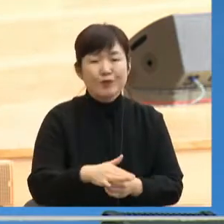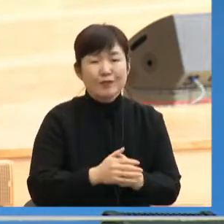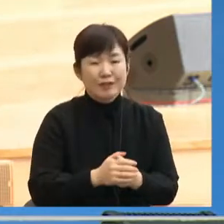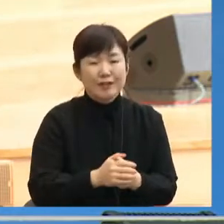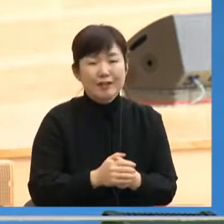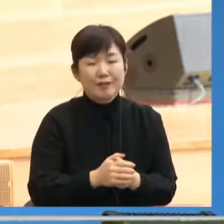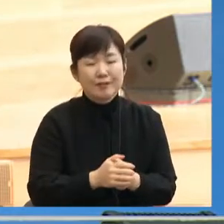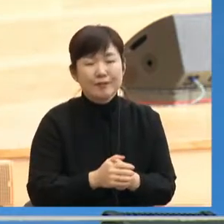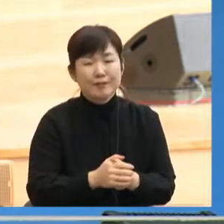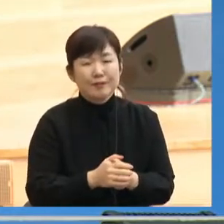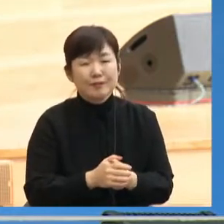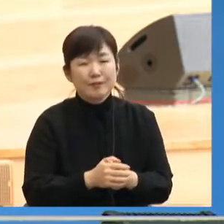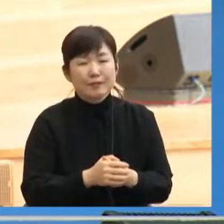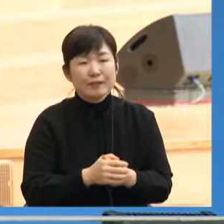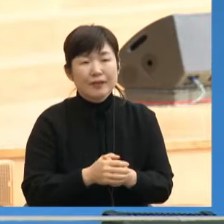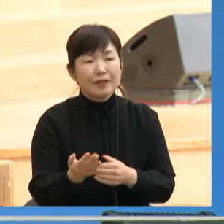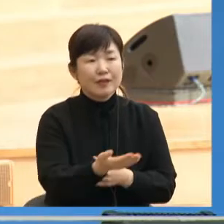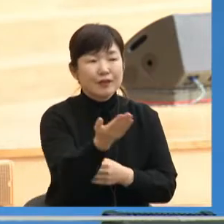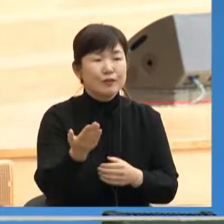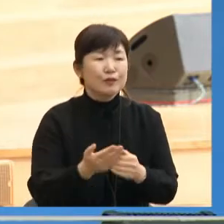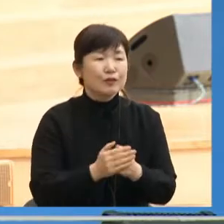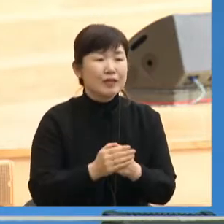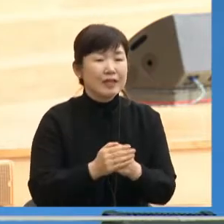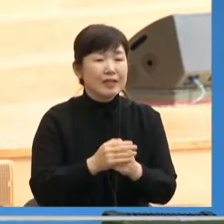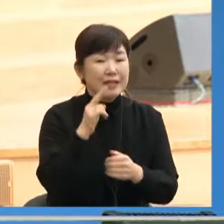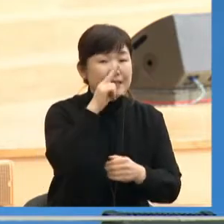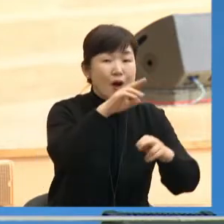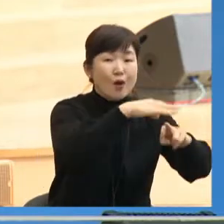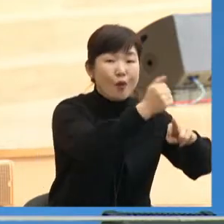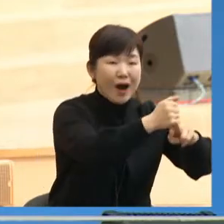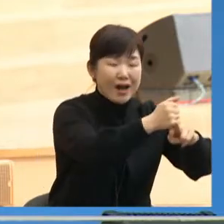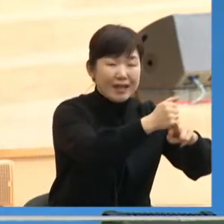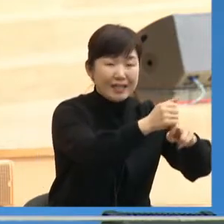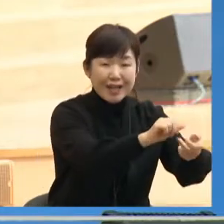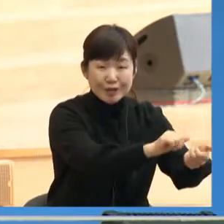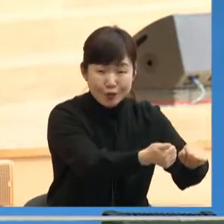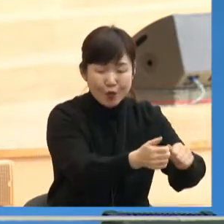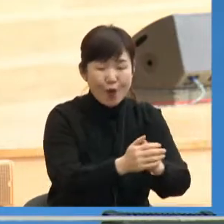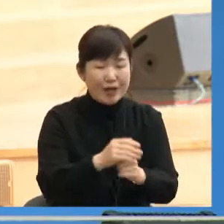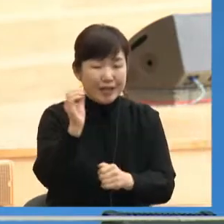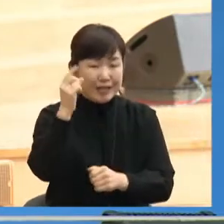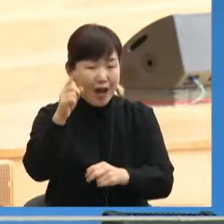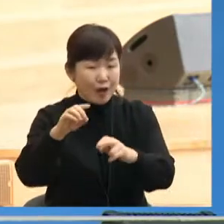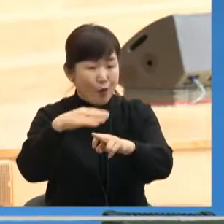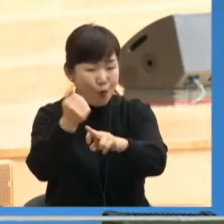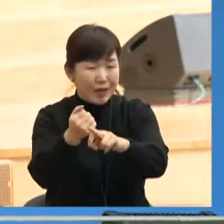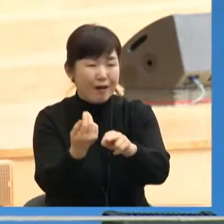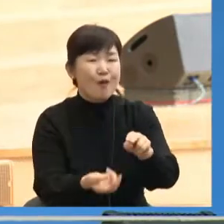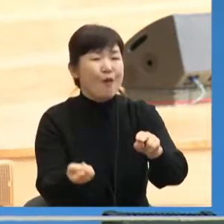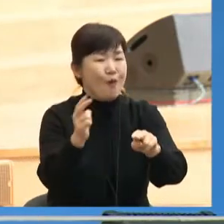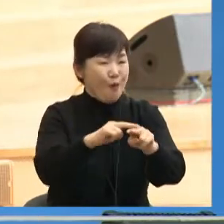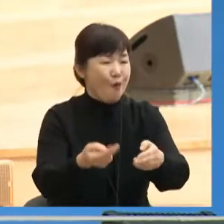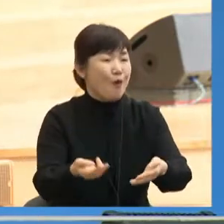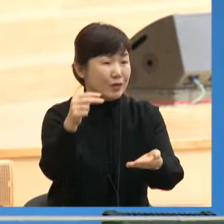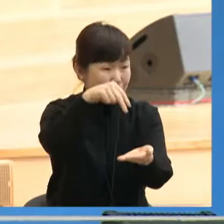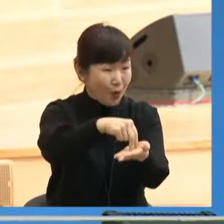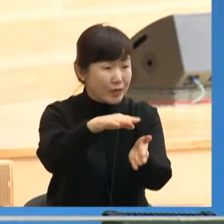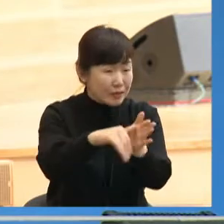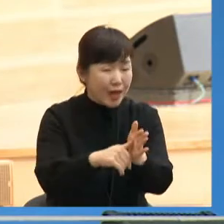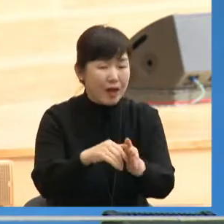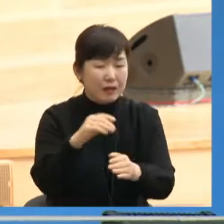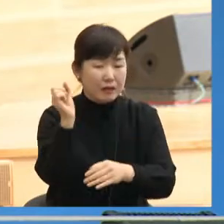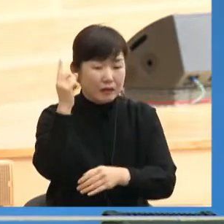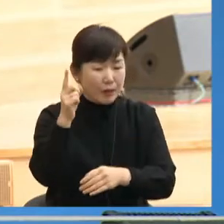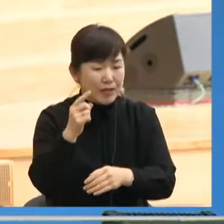적이 없습니다. 여러분, 사울 왕조가 죽고 다윗 왕조가 세워지게 되는데 이 과정에서 우리는 다윗의 인품에